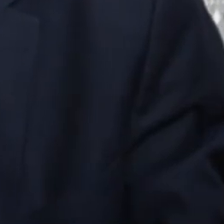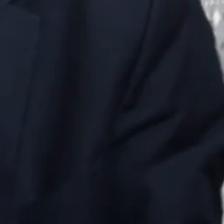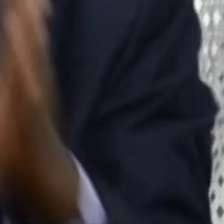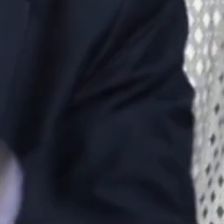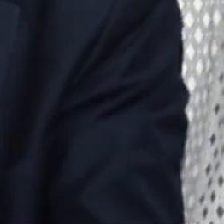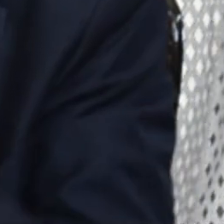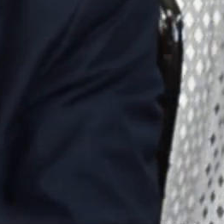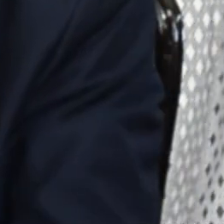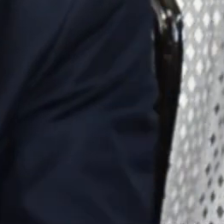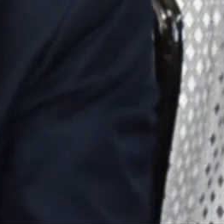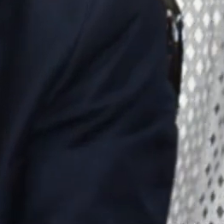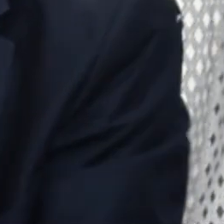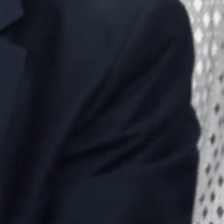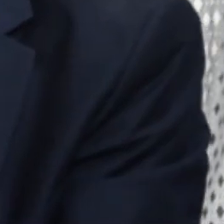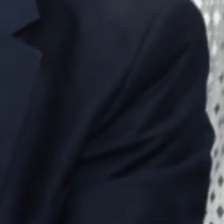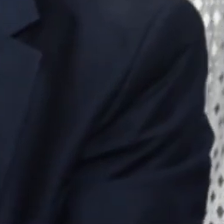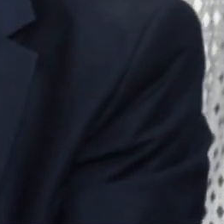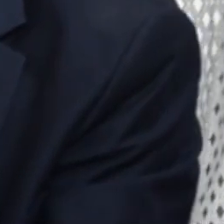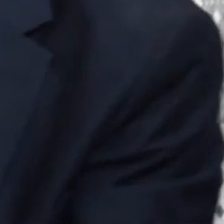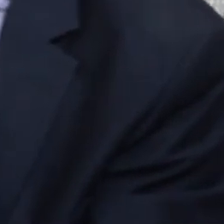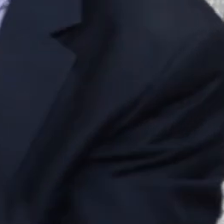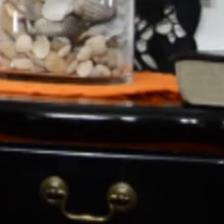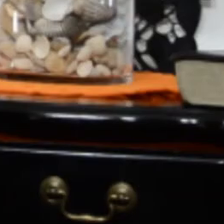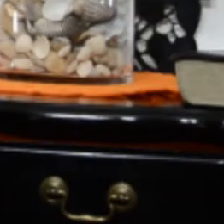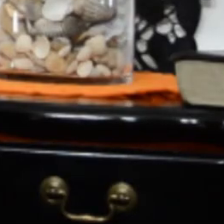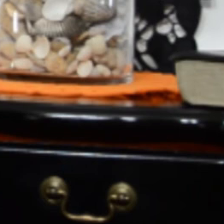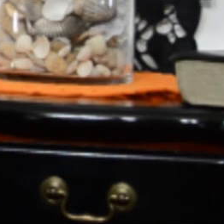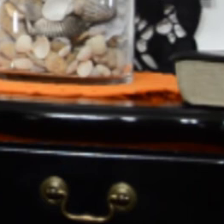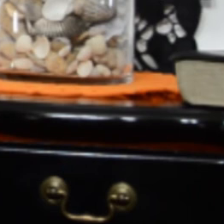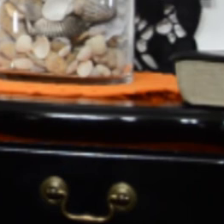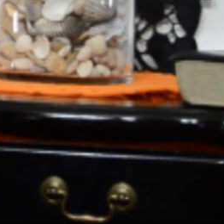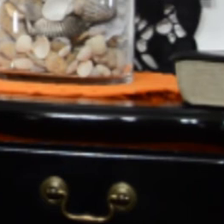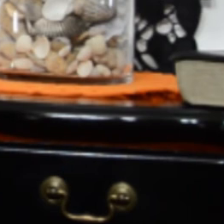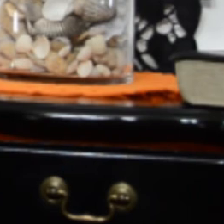zviya. Tiuye kugwara rinodiwa naMwari. Taurai nevateereri.